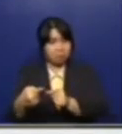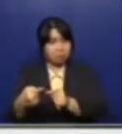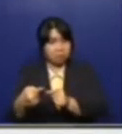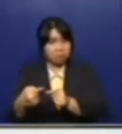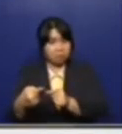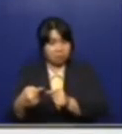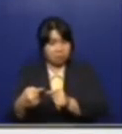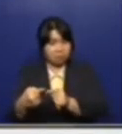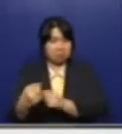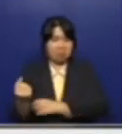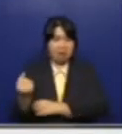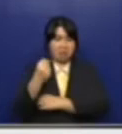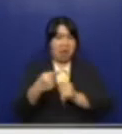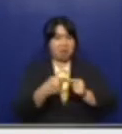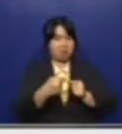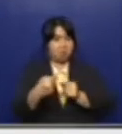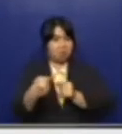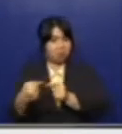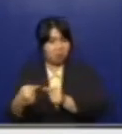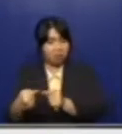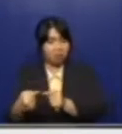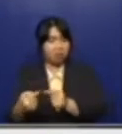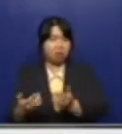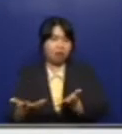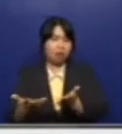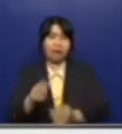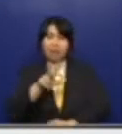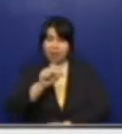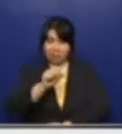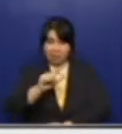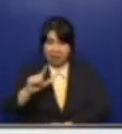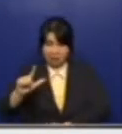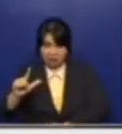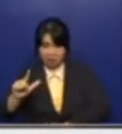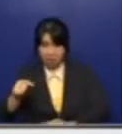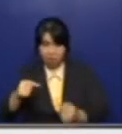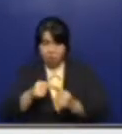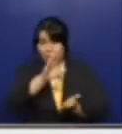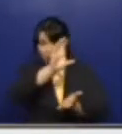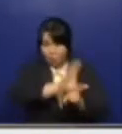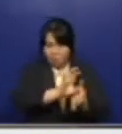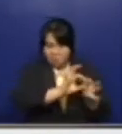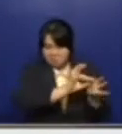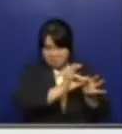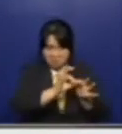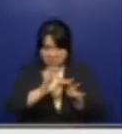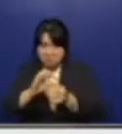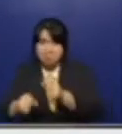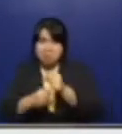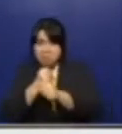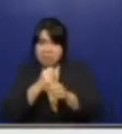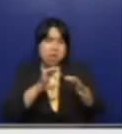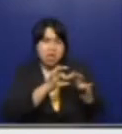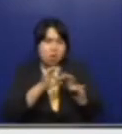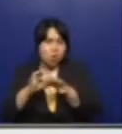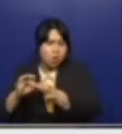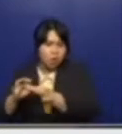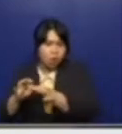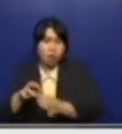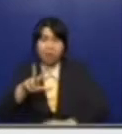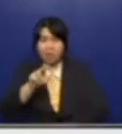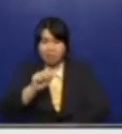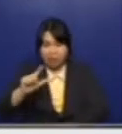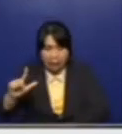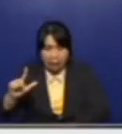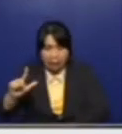สืบทอดอำนาจอย่างเดียว 300,000 ล้านจากงบผูกพัน 300,000 ล้านจาก